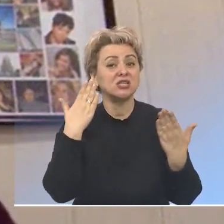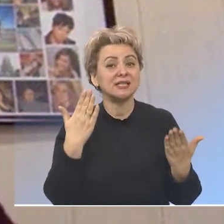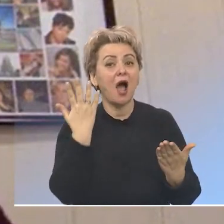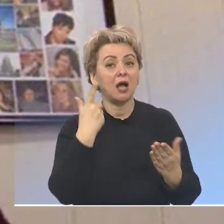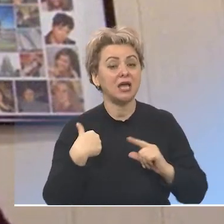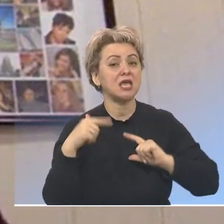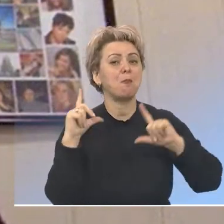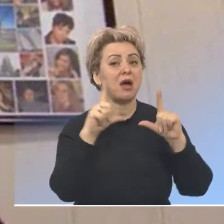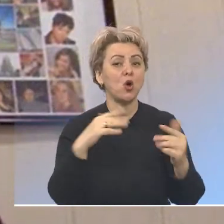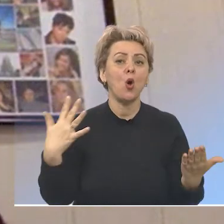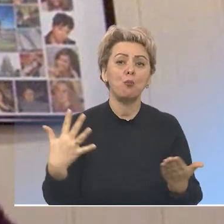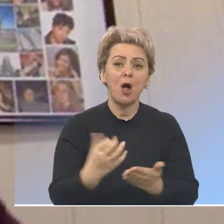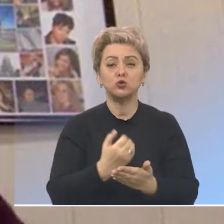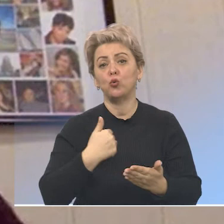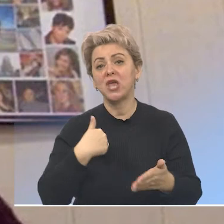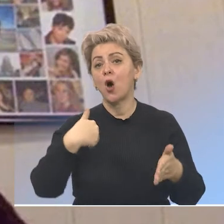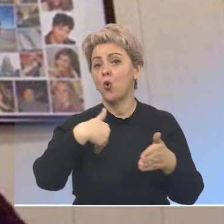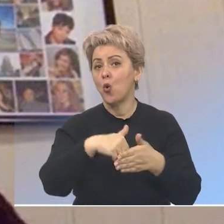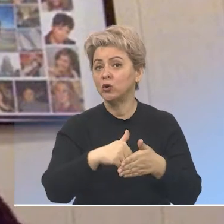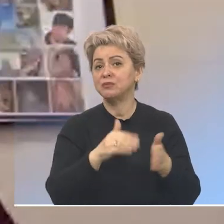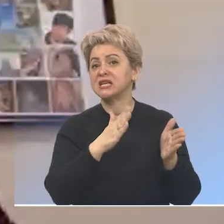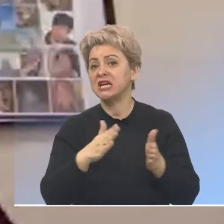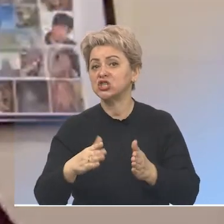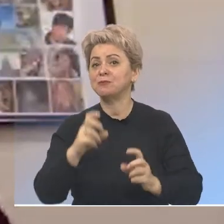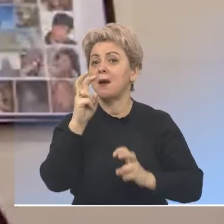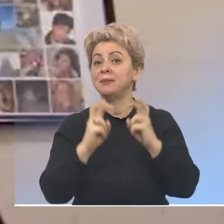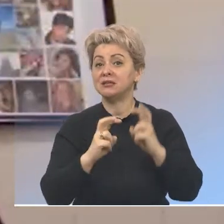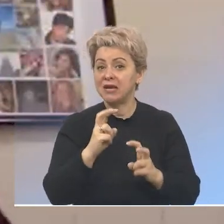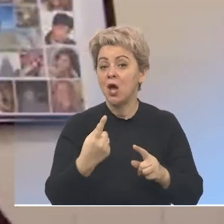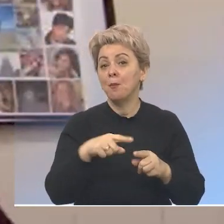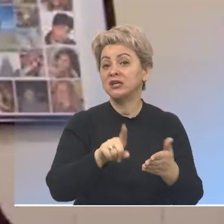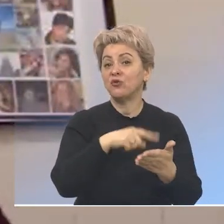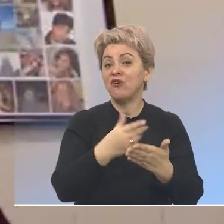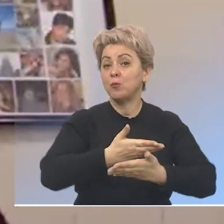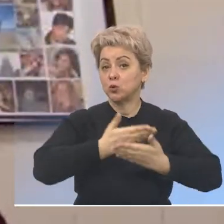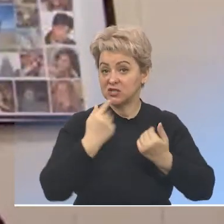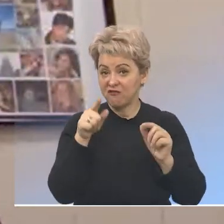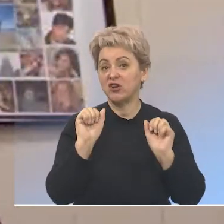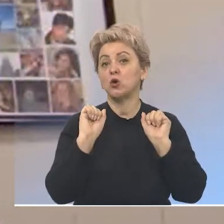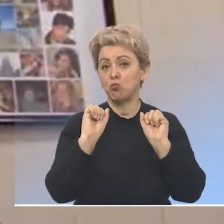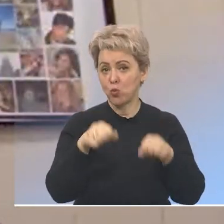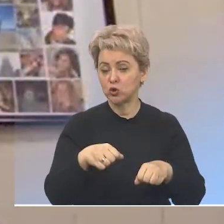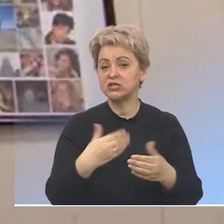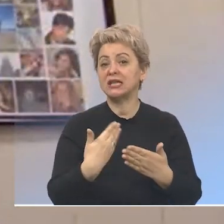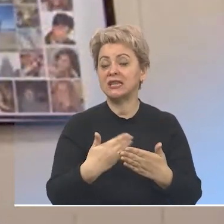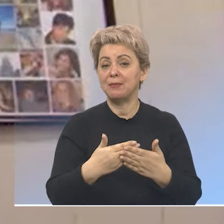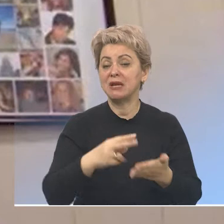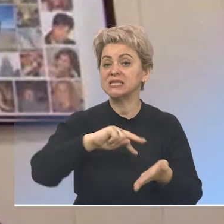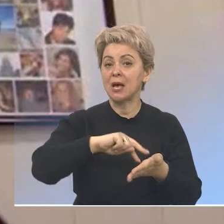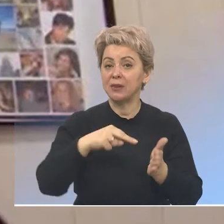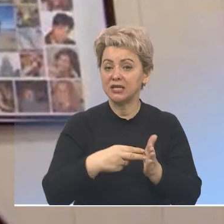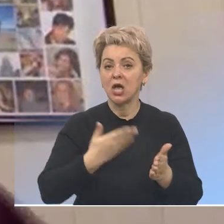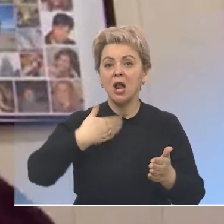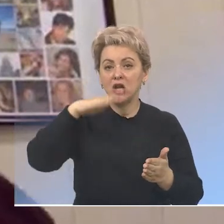знаю, когда я поеду, получится, у меня отпуск там, режимное предприятие, поэтому вопросов нет, вы можете,